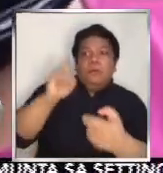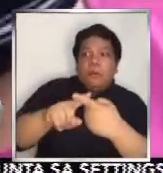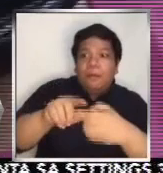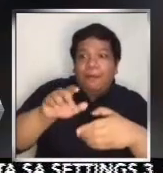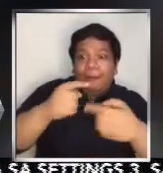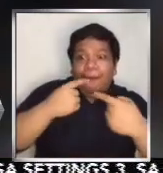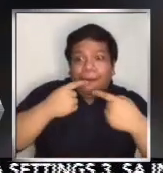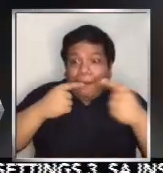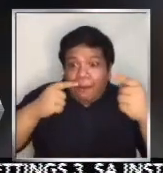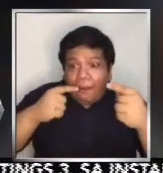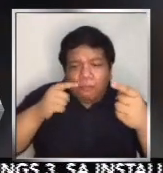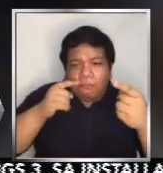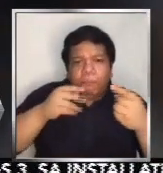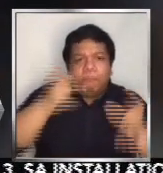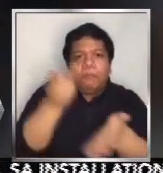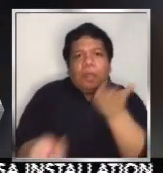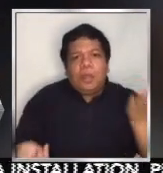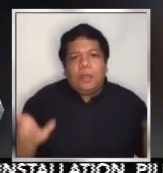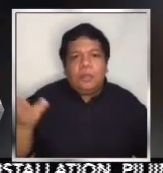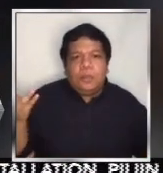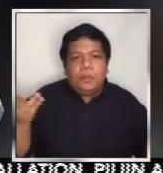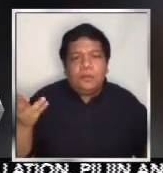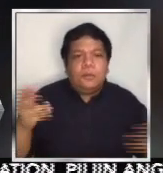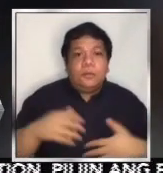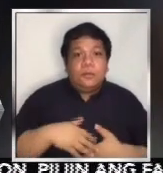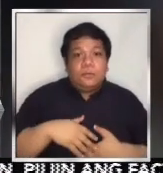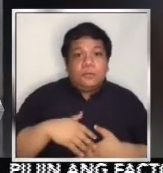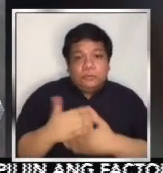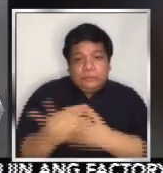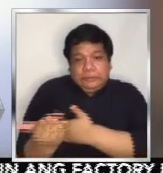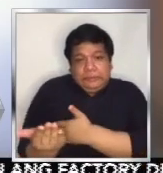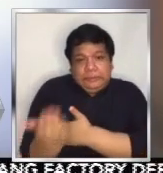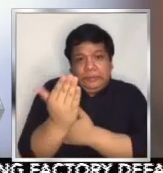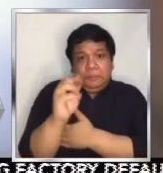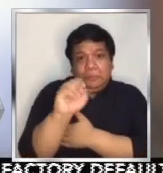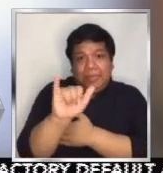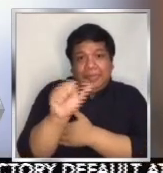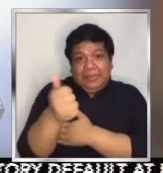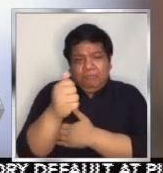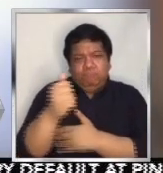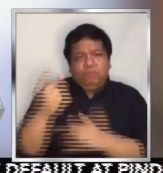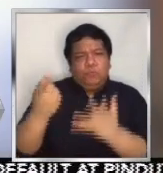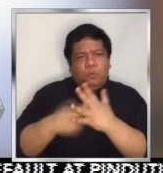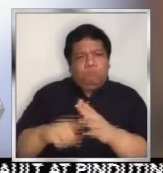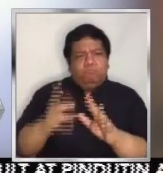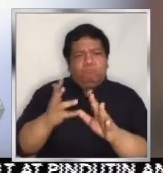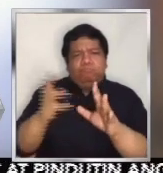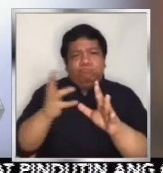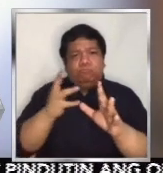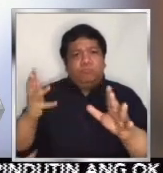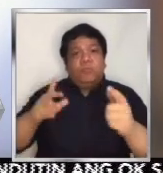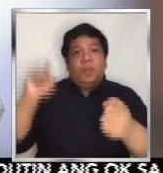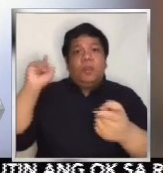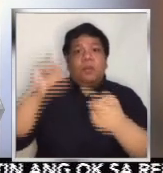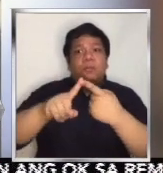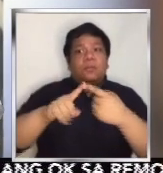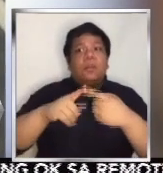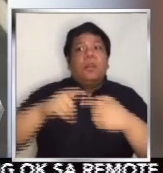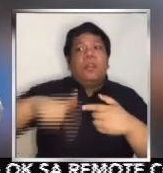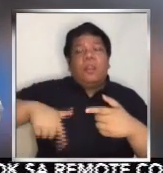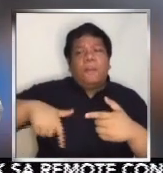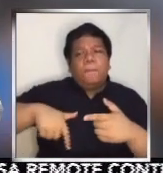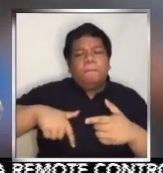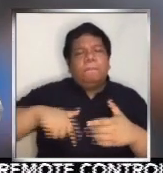kaming mapala. Madaling araw pa lamang ng May 10 nang magsimula silang pumila hanggang abutan na ng cut-off at bumalik sa mga sumunod na